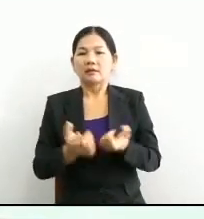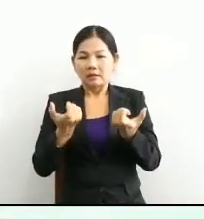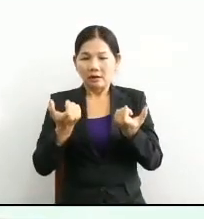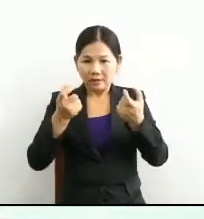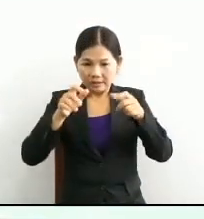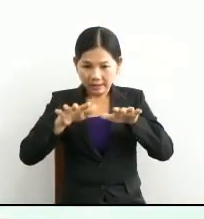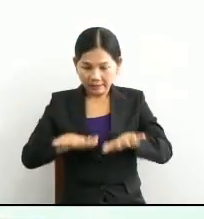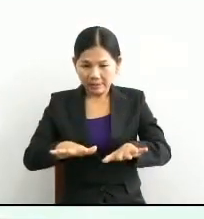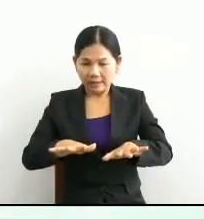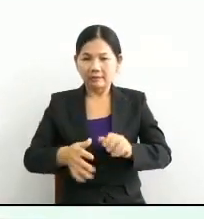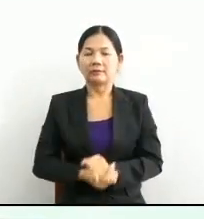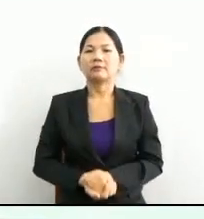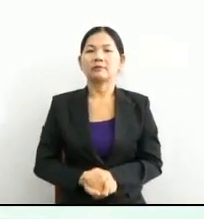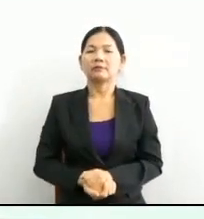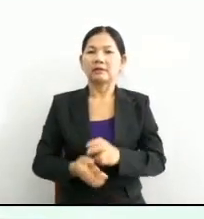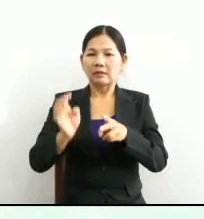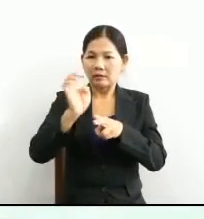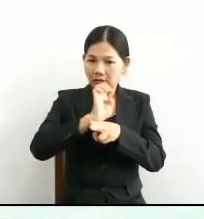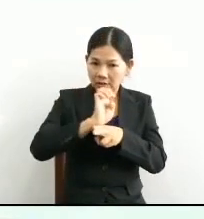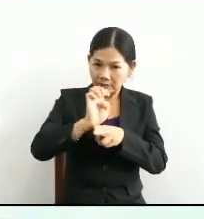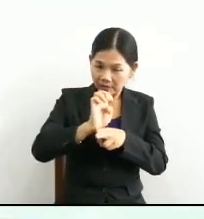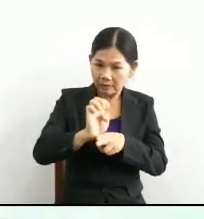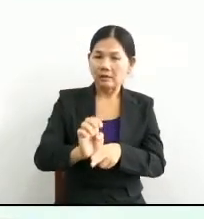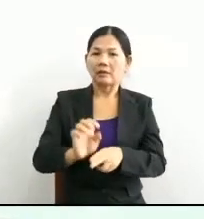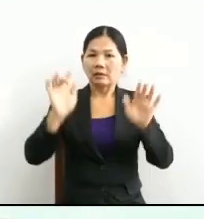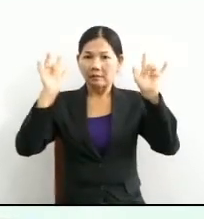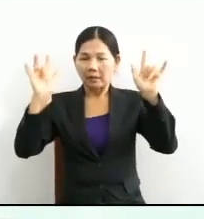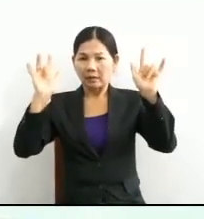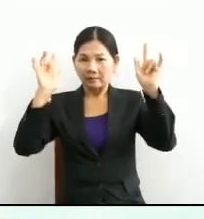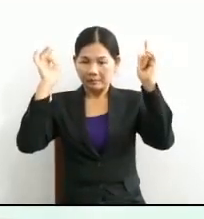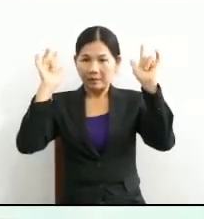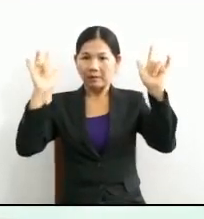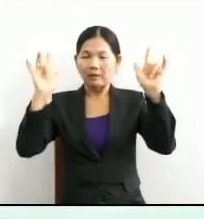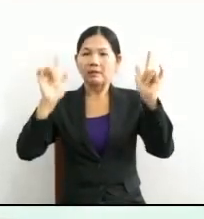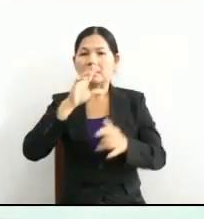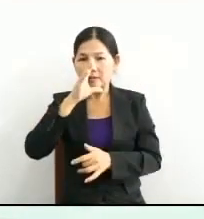đó xài bàn chầm náo rư có bró xà